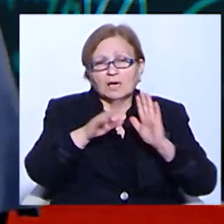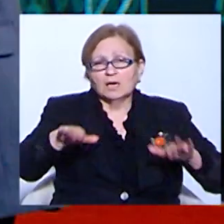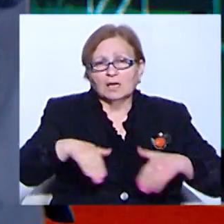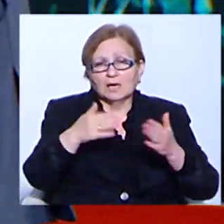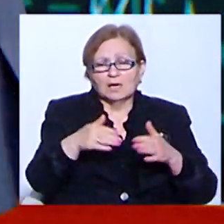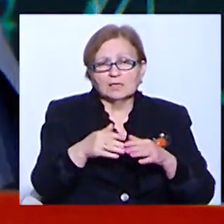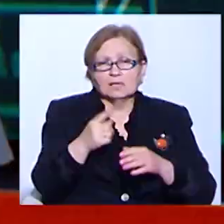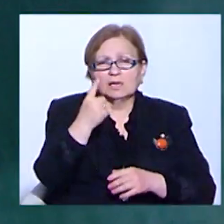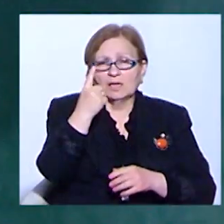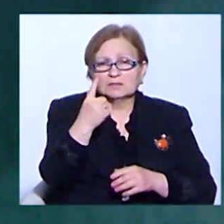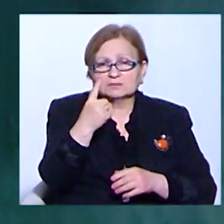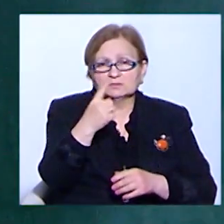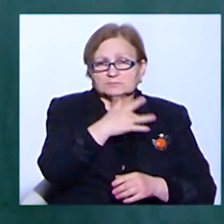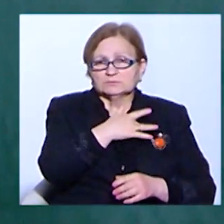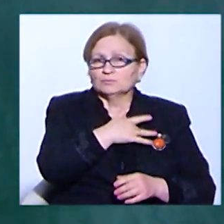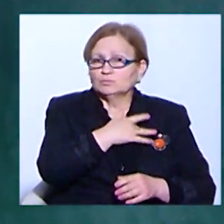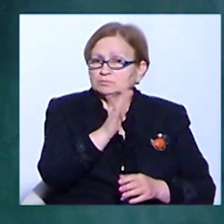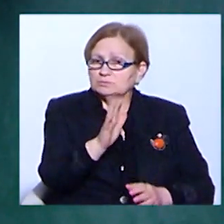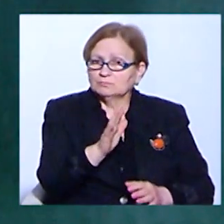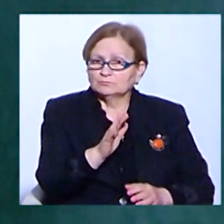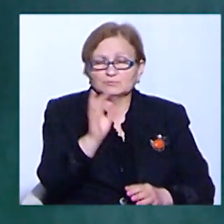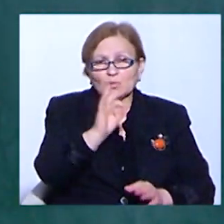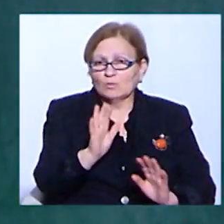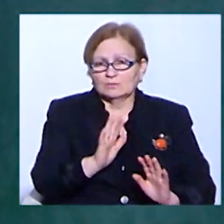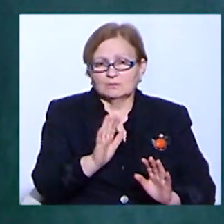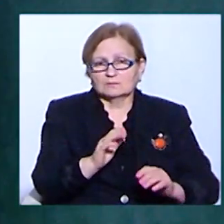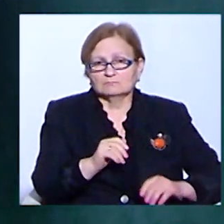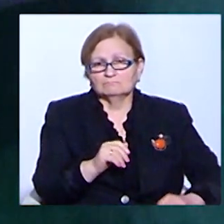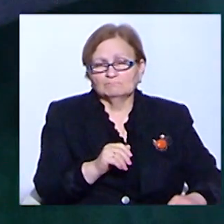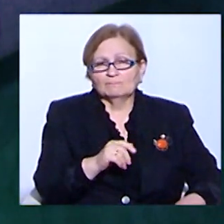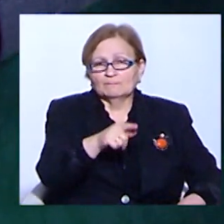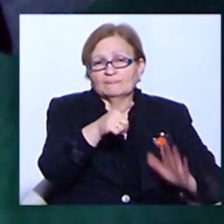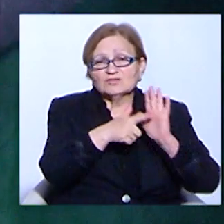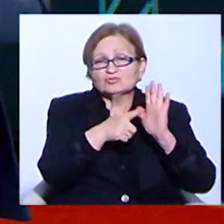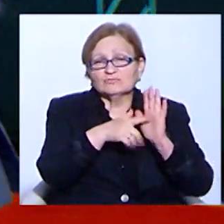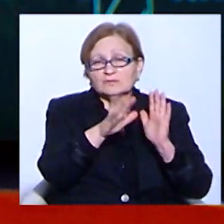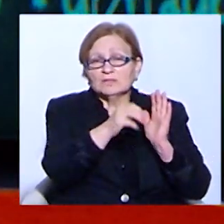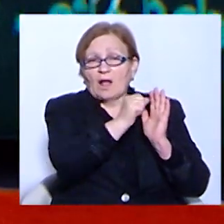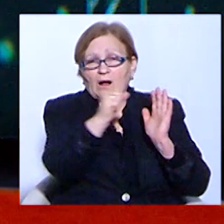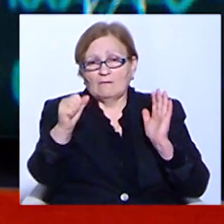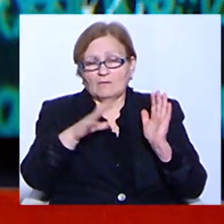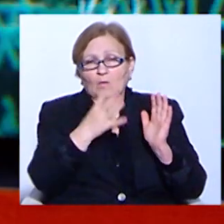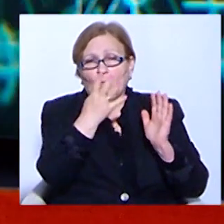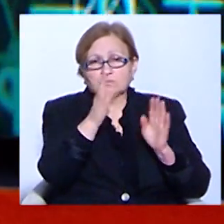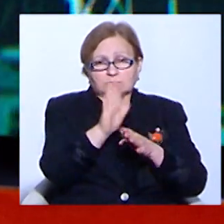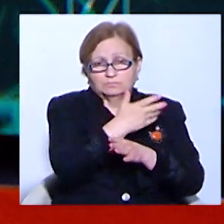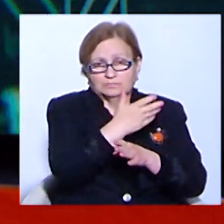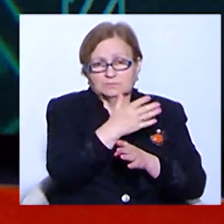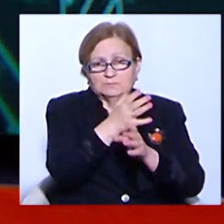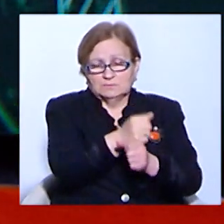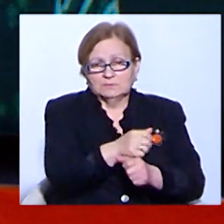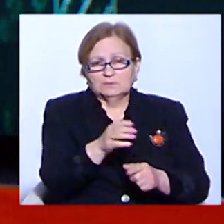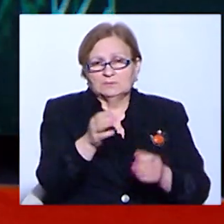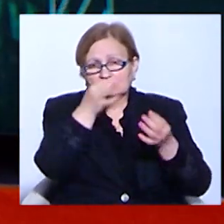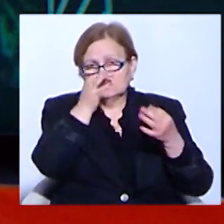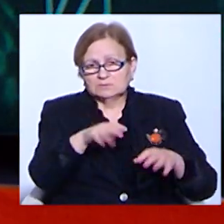ჩდება, ეს 0 კი არა, 1-ია. გამოვიდა 1 და იმ 7-დან 4 შეიკვეცა, იმიტომ რომ მრიცხველშიც იყო